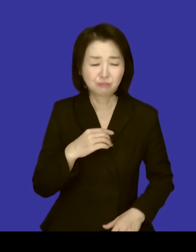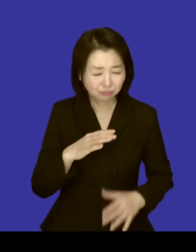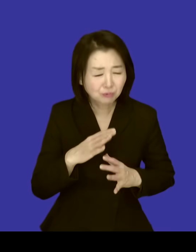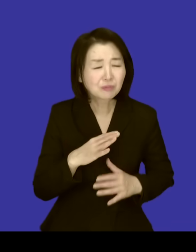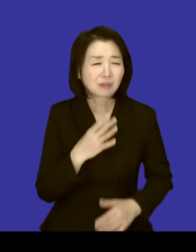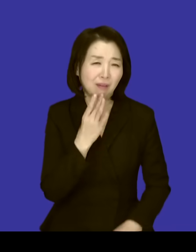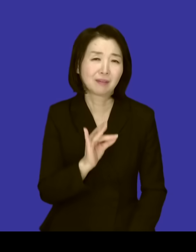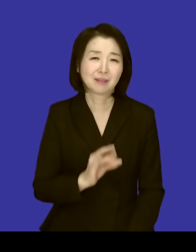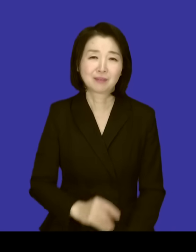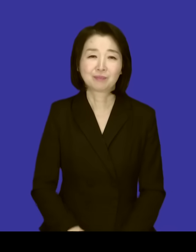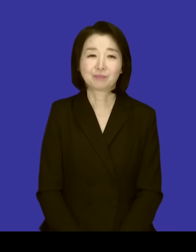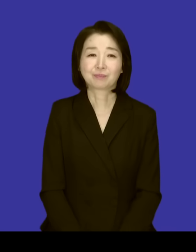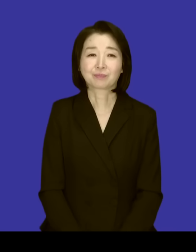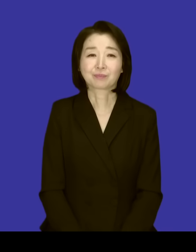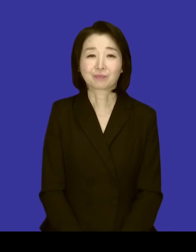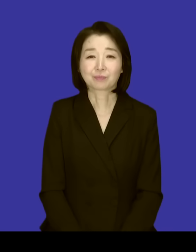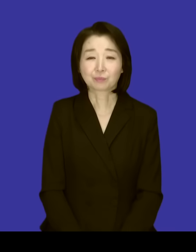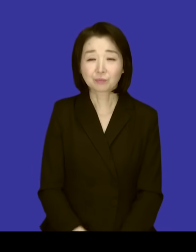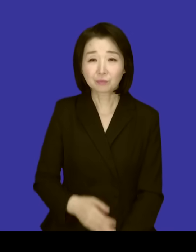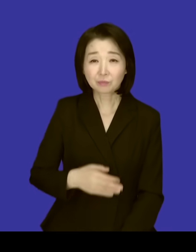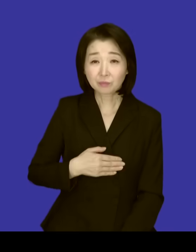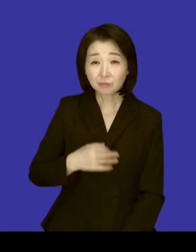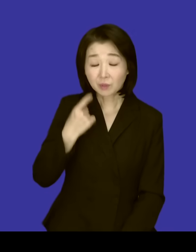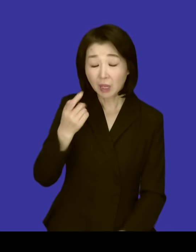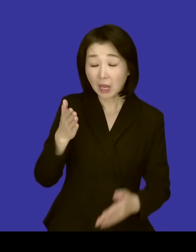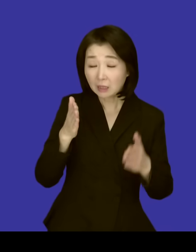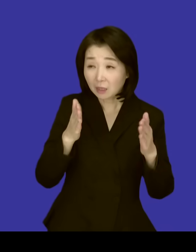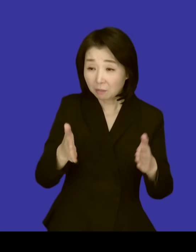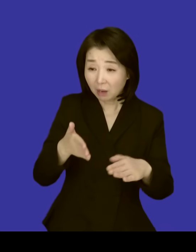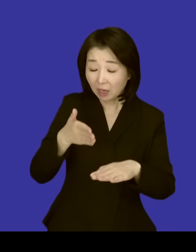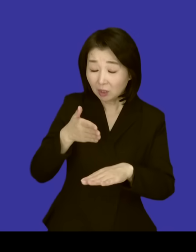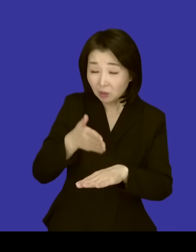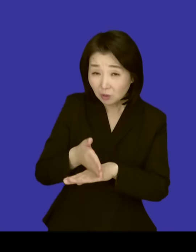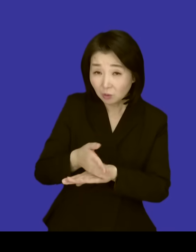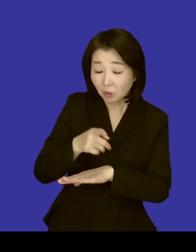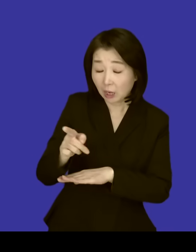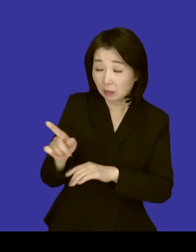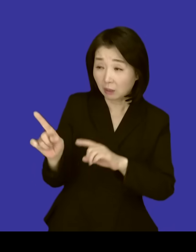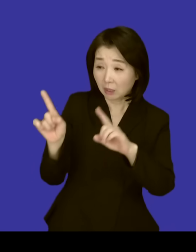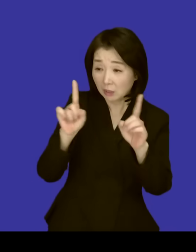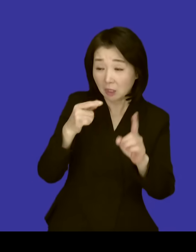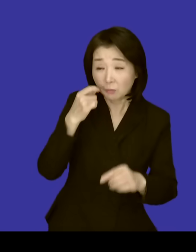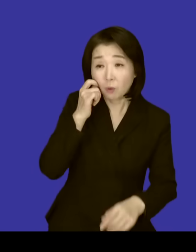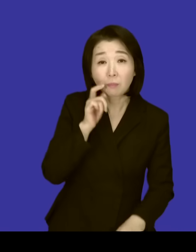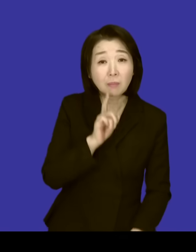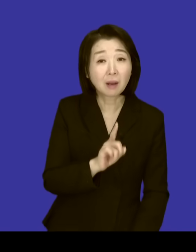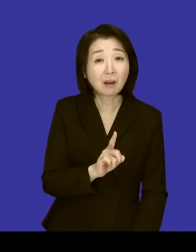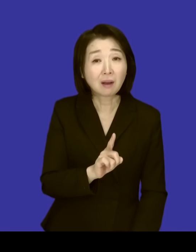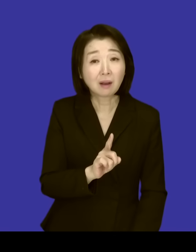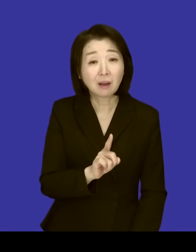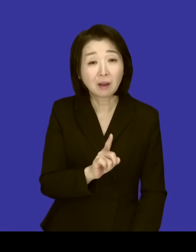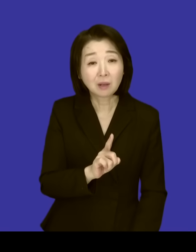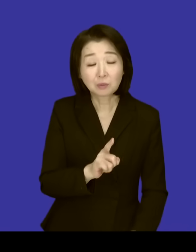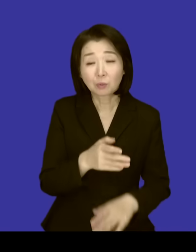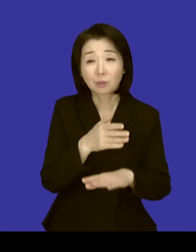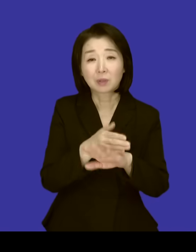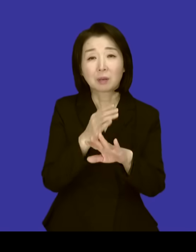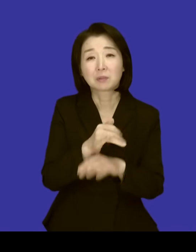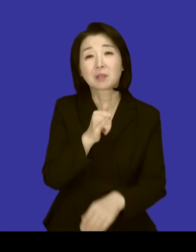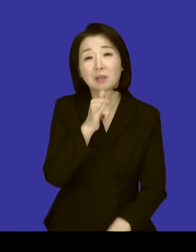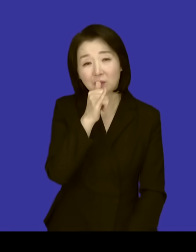네, 무섭고 내가 한 달만 늦었어도 좀 살리기 힘들었다는 말과 한 감사하기도